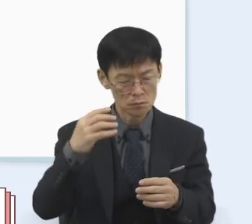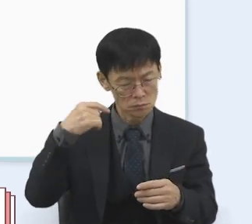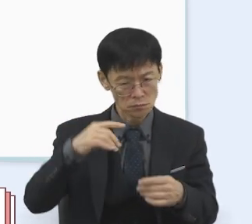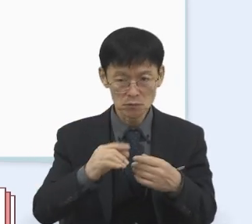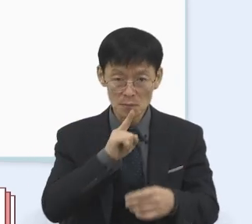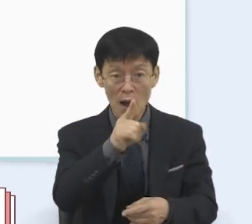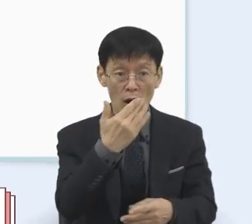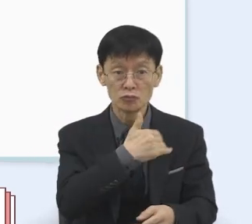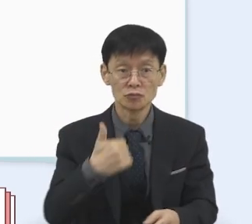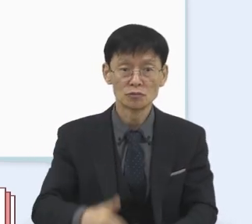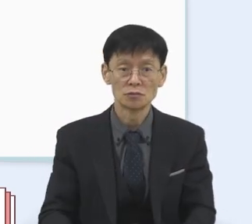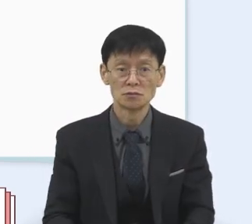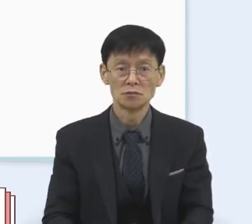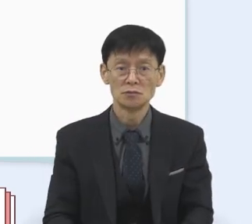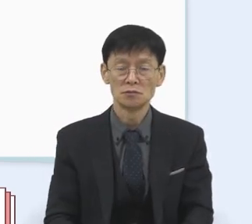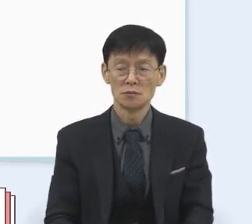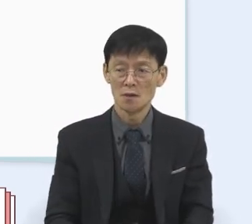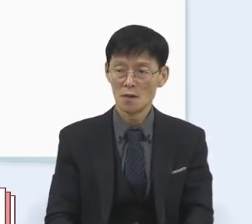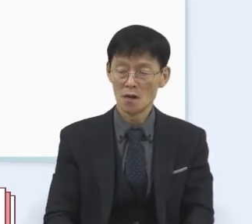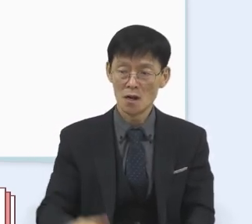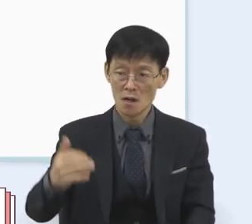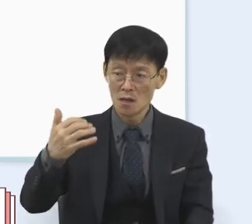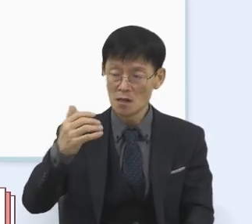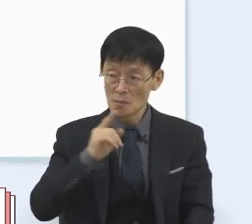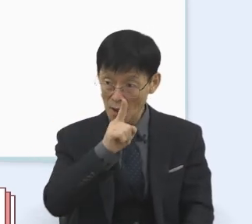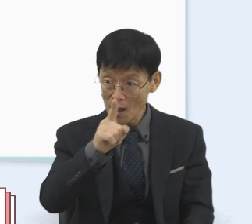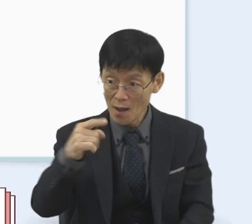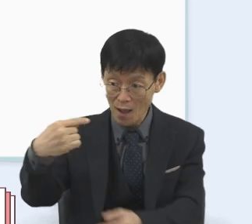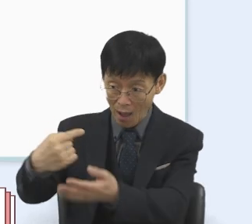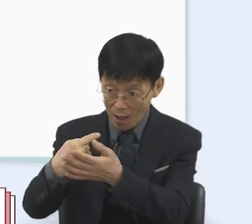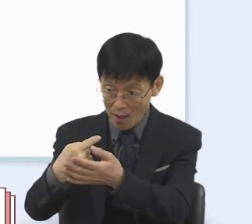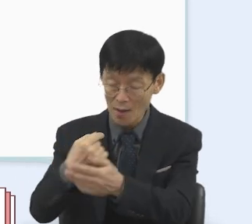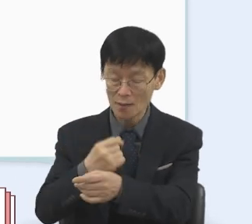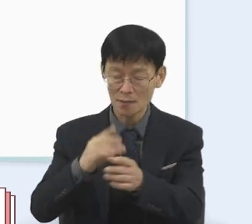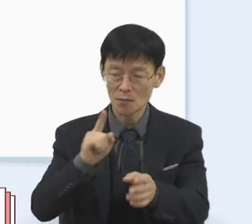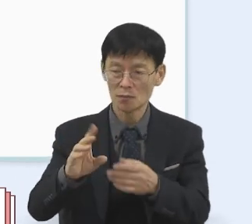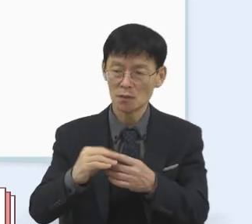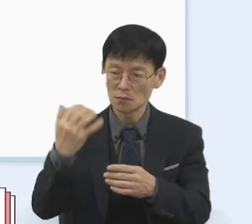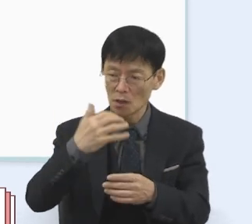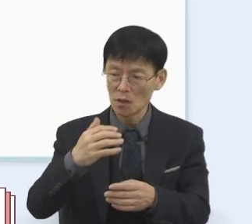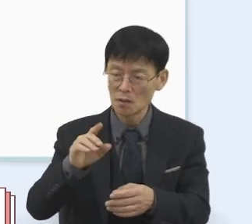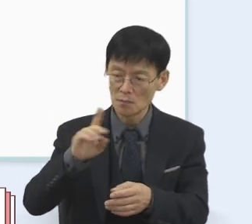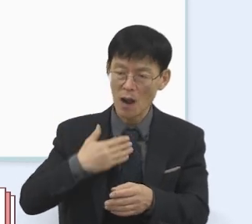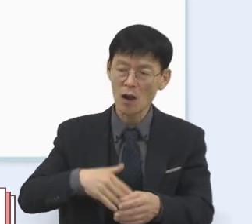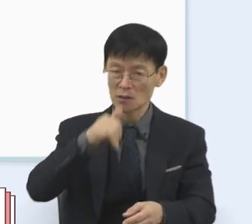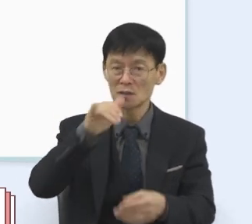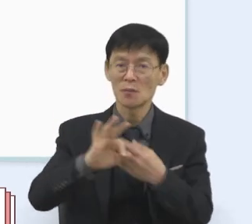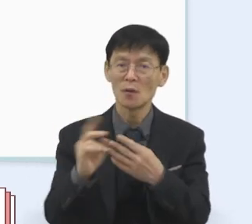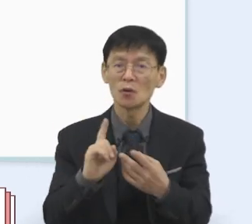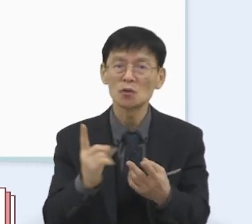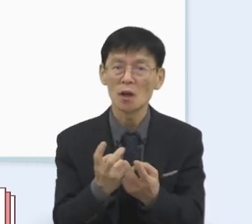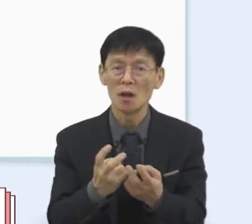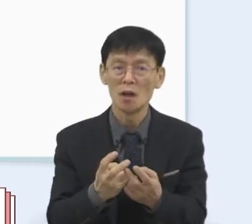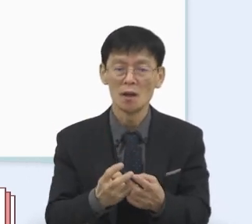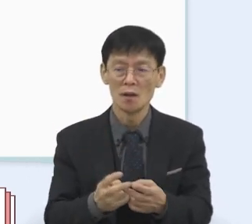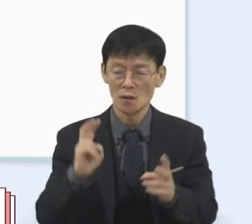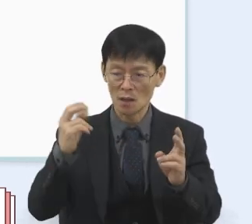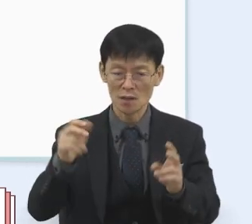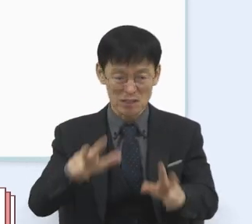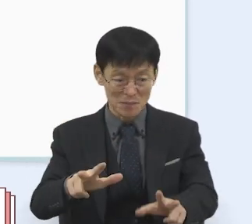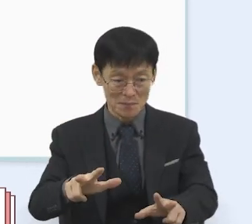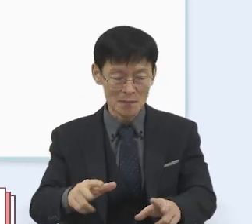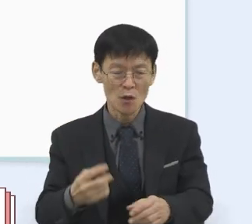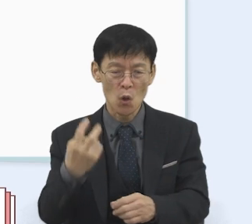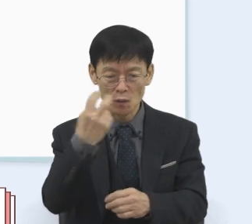성희롱을 신고할 수 있는데요. 직장 내 성희롱 신고가 들어오거나 성희롱 사실을 알게 되면 사업주는